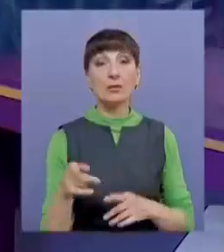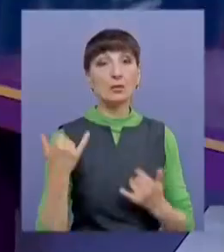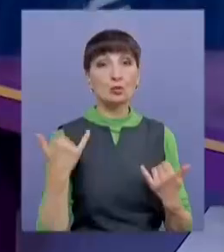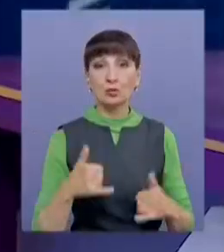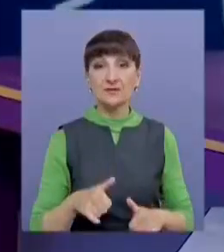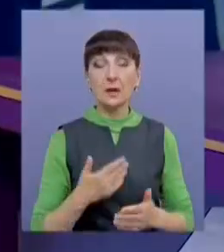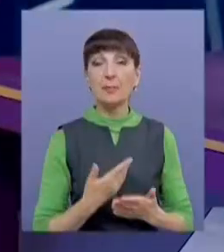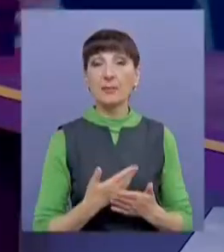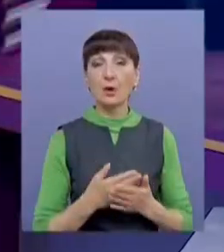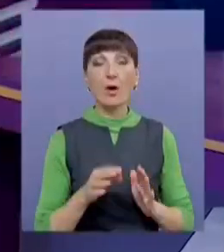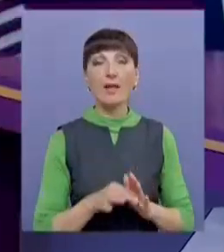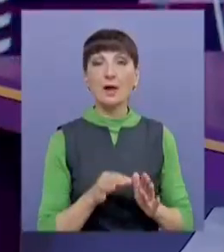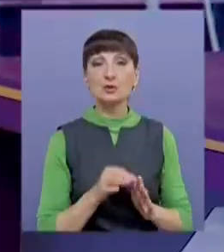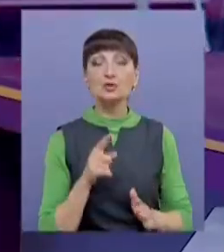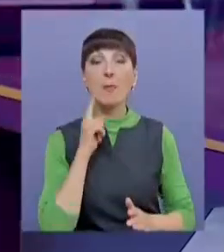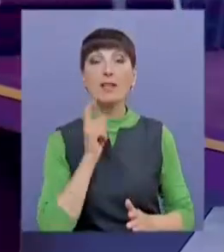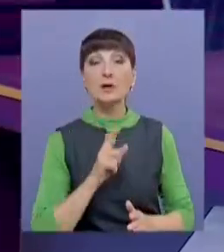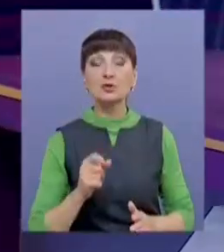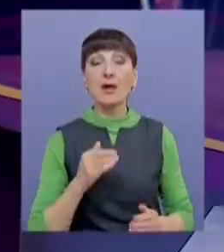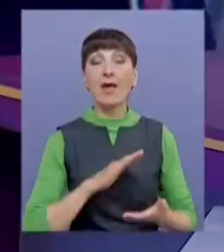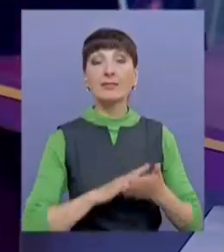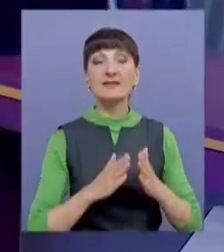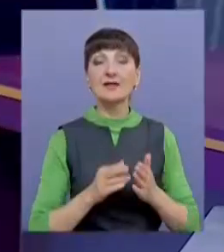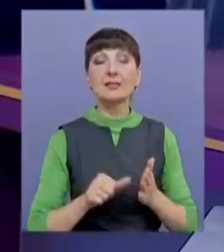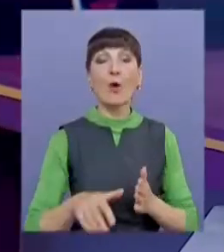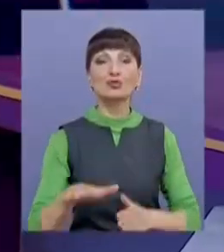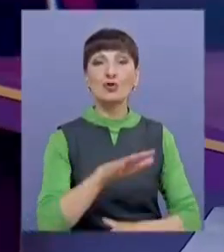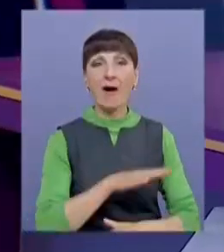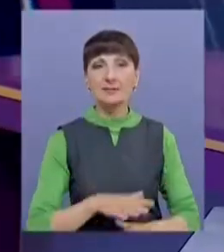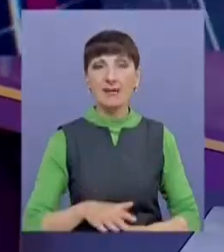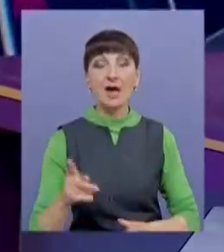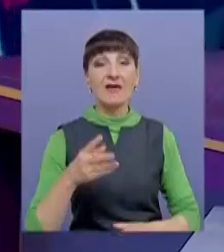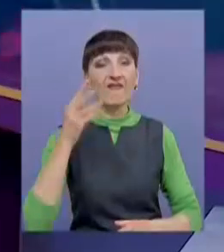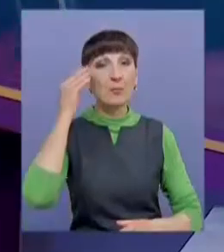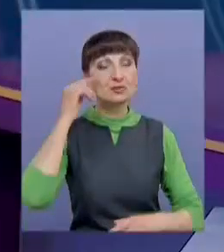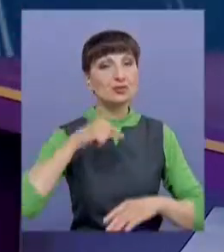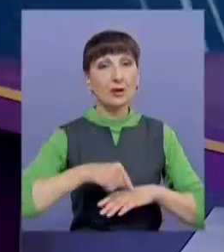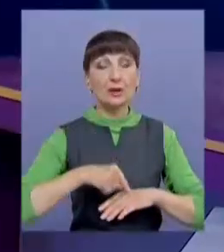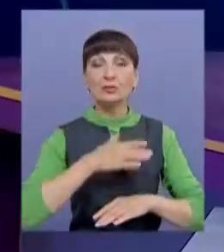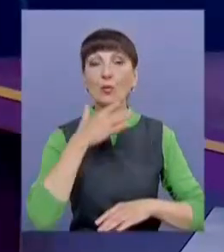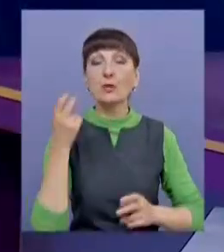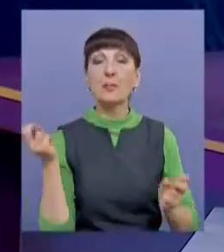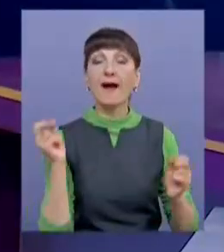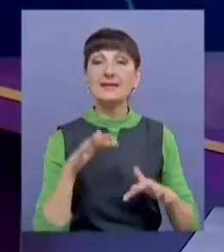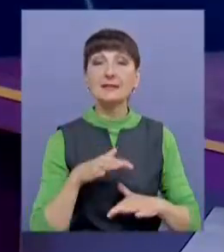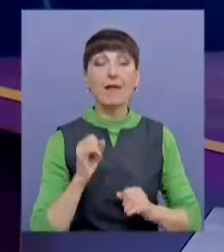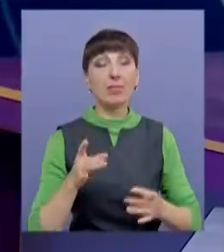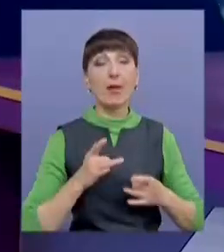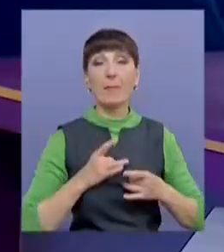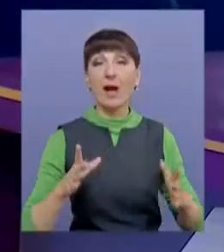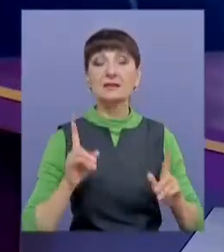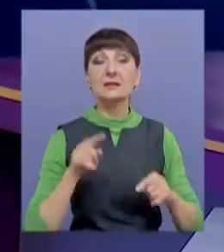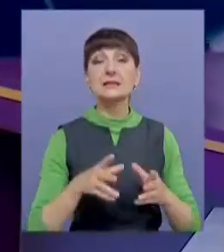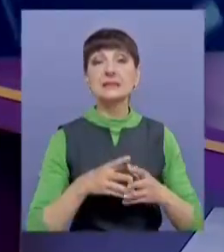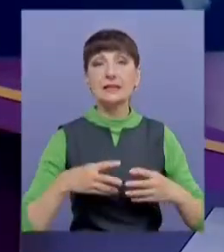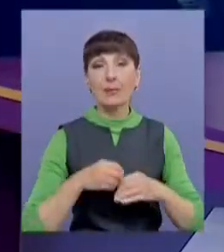удивили. К примеру, голосующая молодежь и атмосфера на избирательных участках. Их впечатлило то, что многие приходили на выборы, как на праздник, целыми